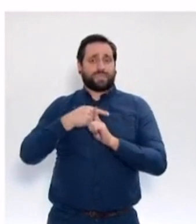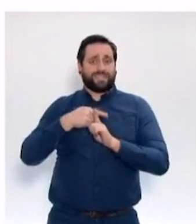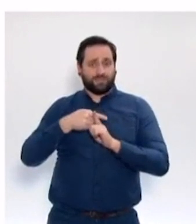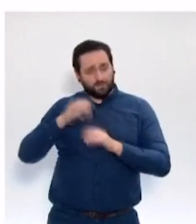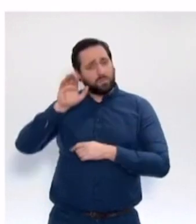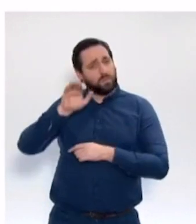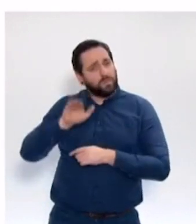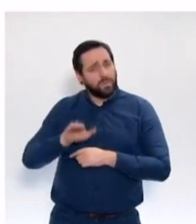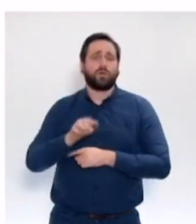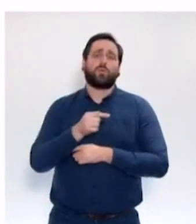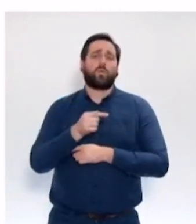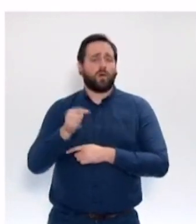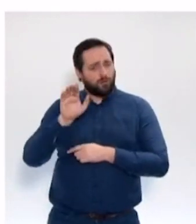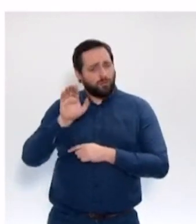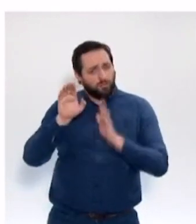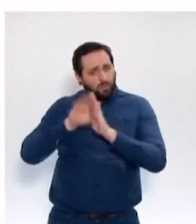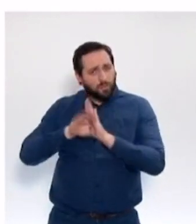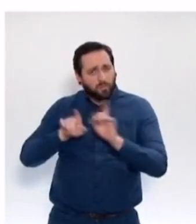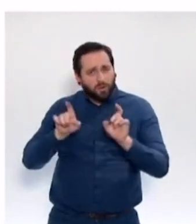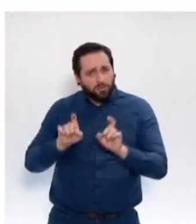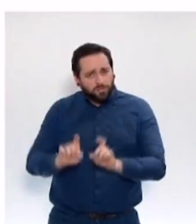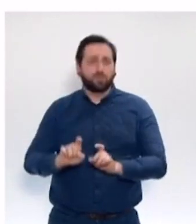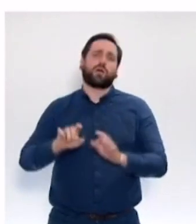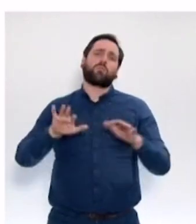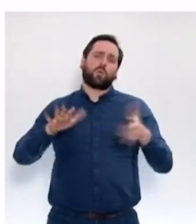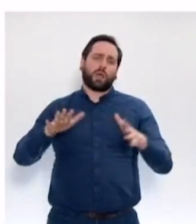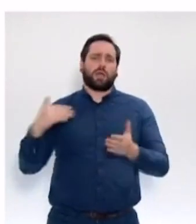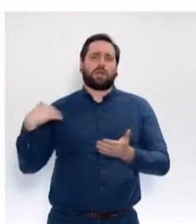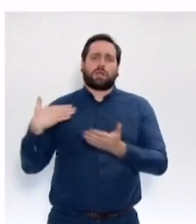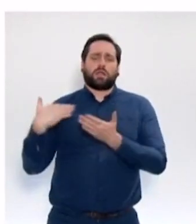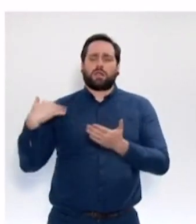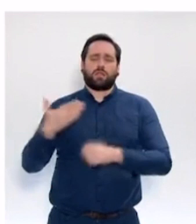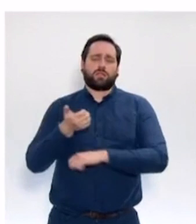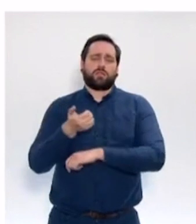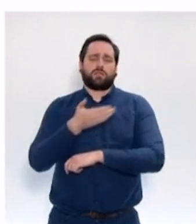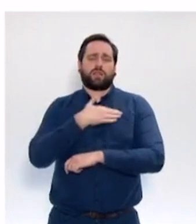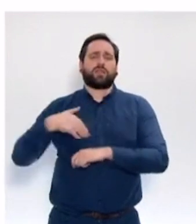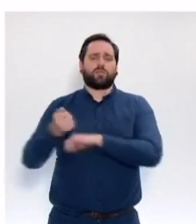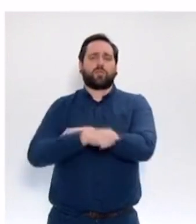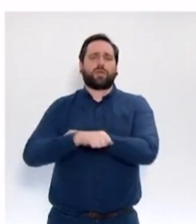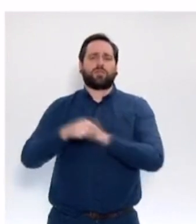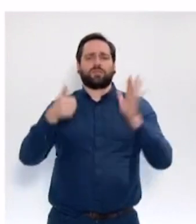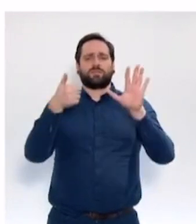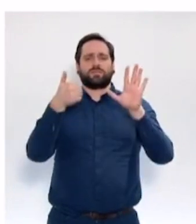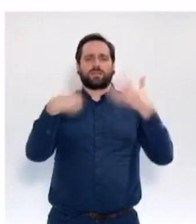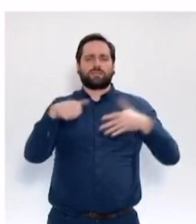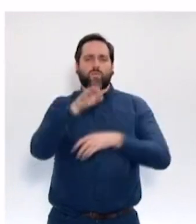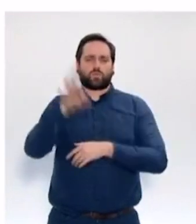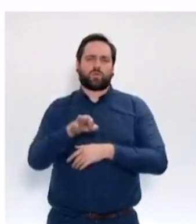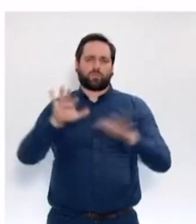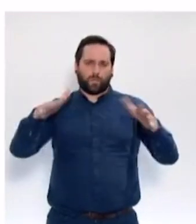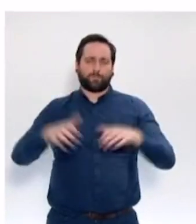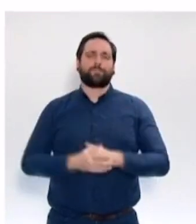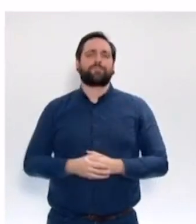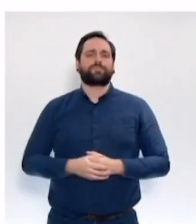courbe marque une tendance à la baisse autour de 16 % sur la dernière semaine si la semaine prochaine